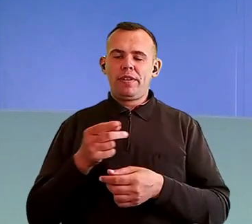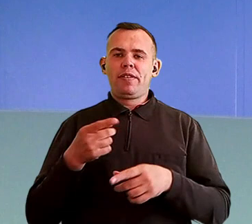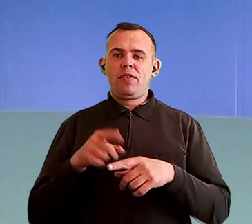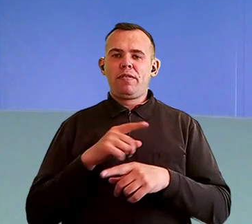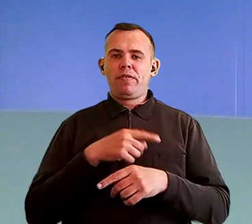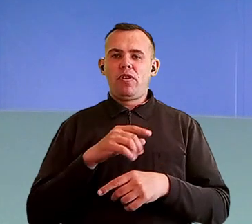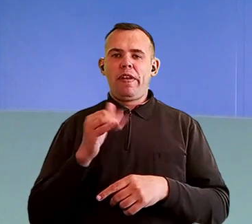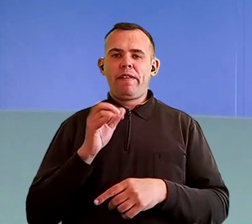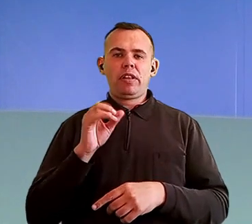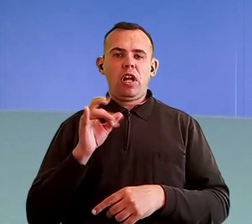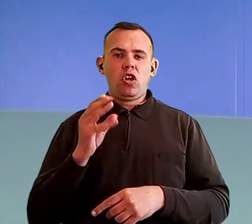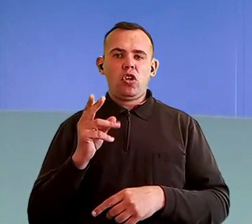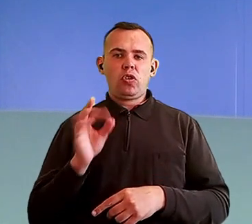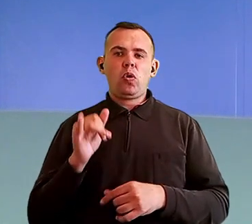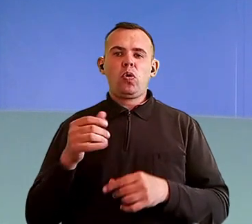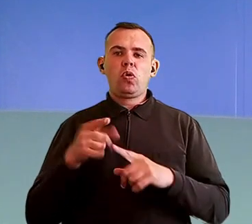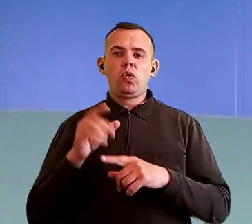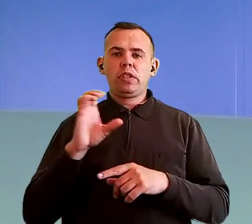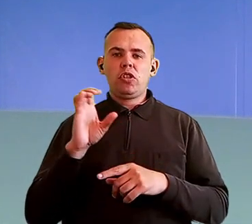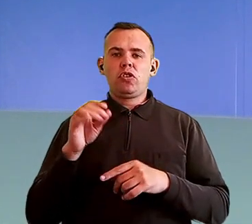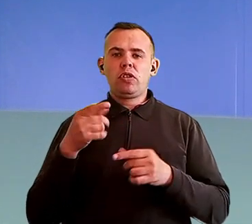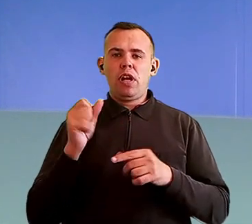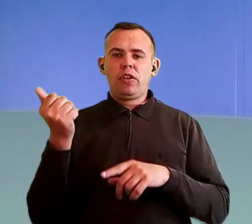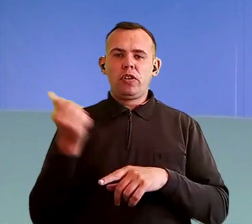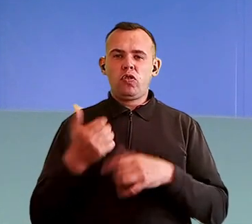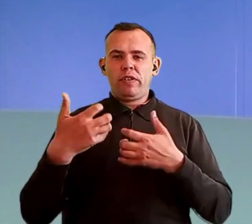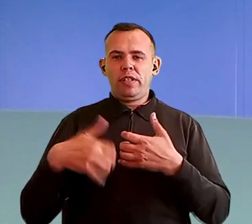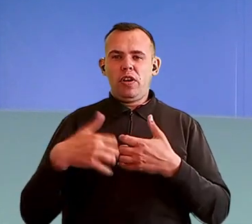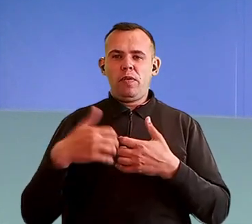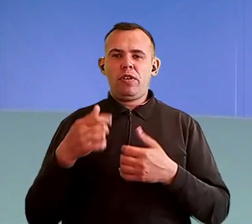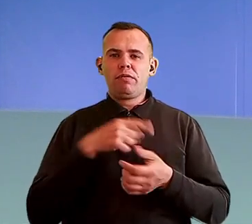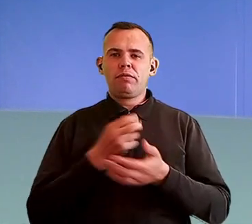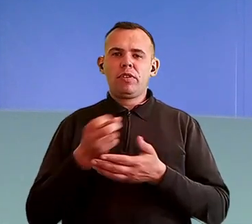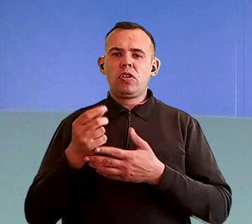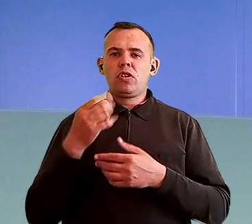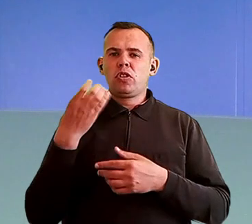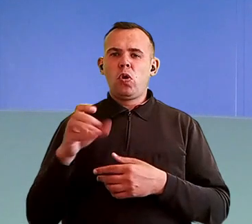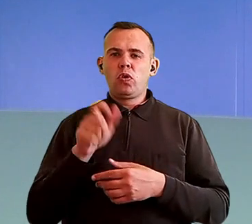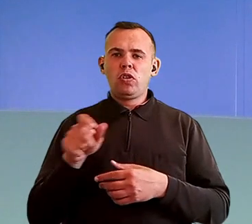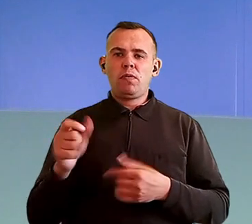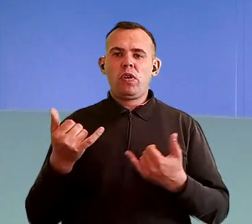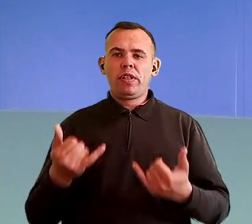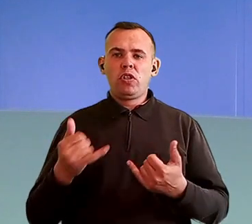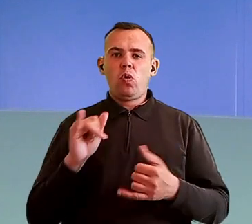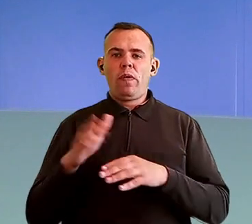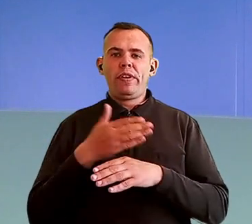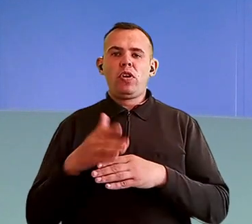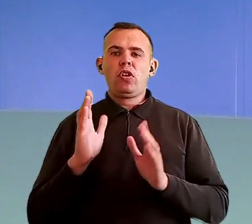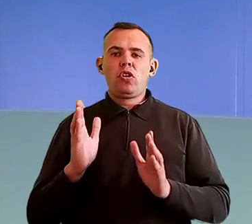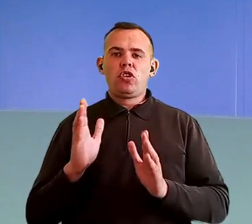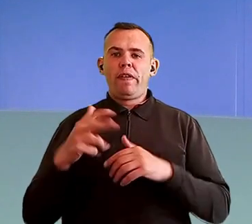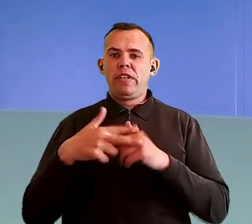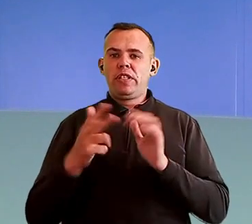Терещенко. У січні, каже, за тиждень в середньому госпіталізували сотню осіб, нині ж у відділенні лише 18